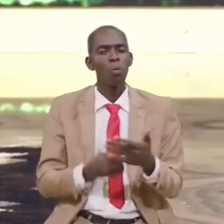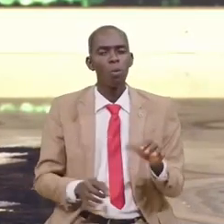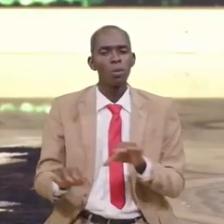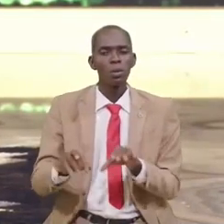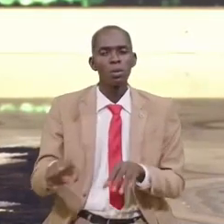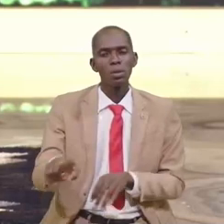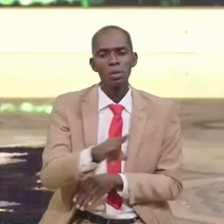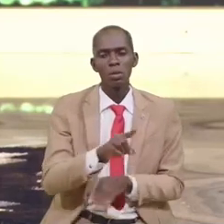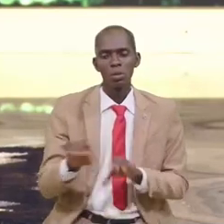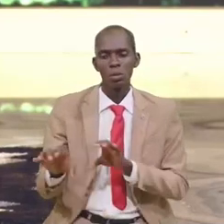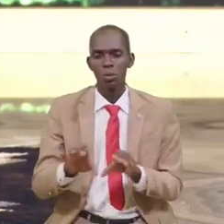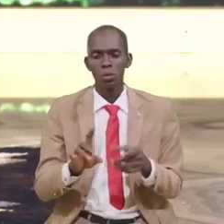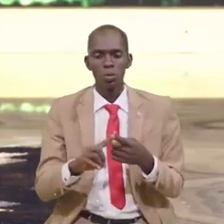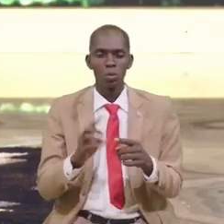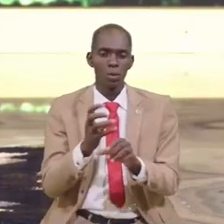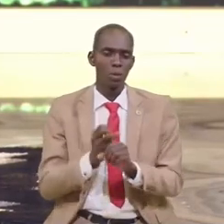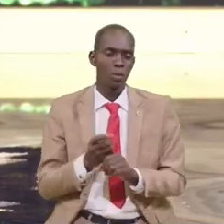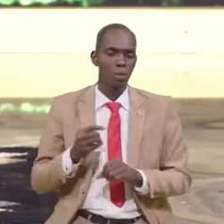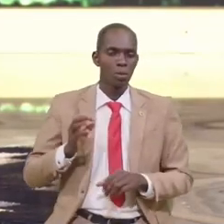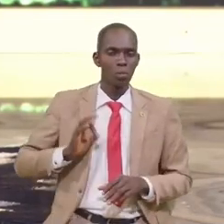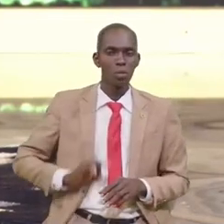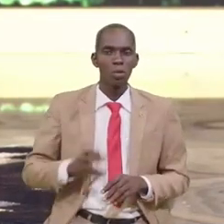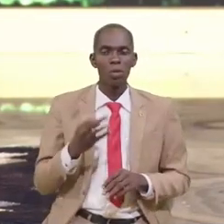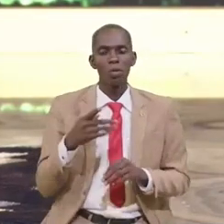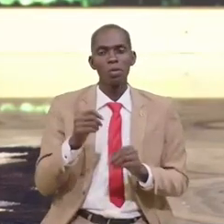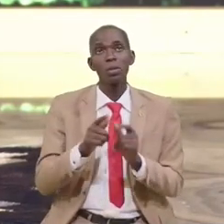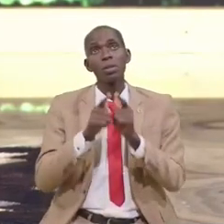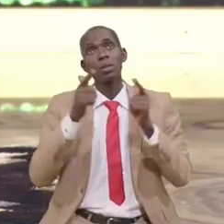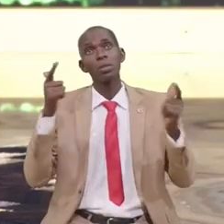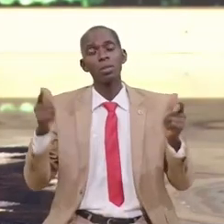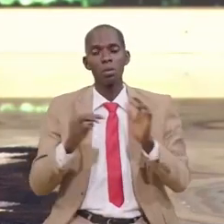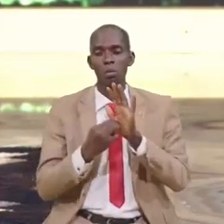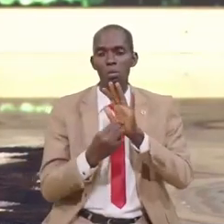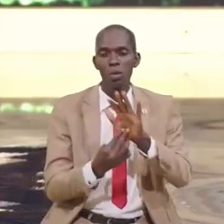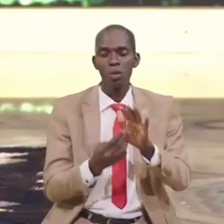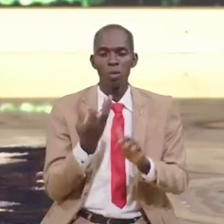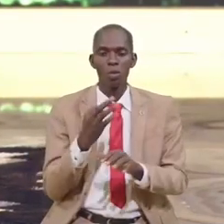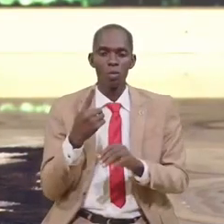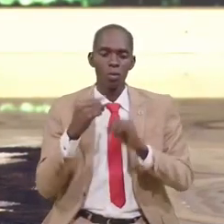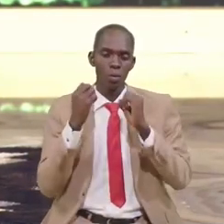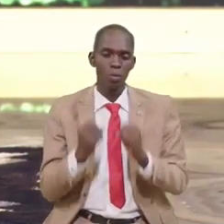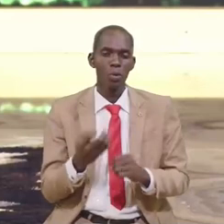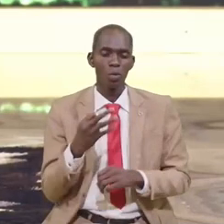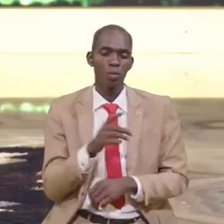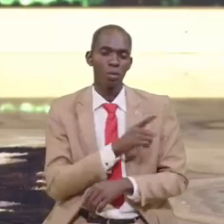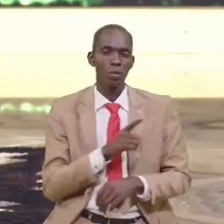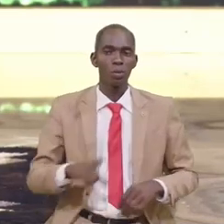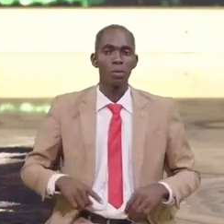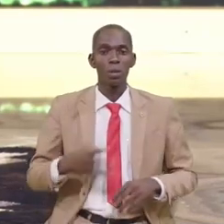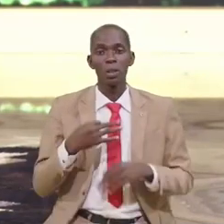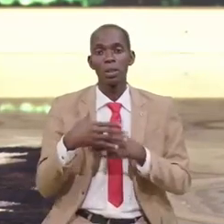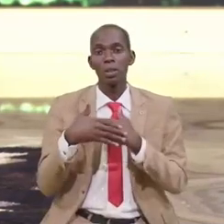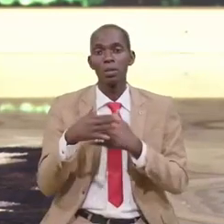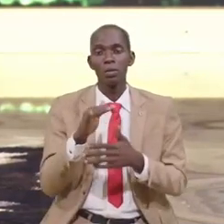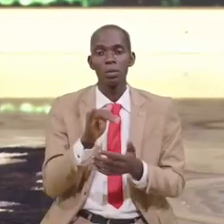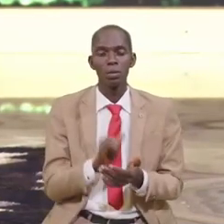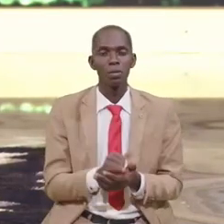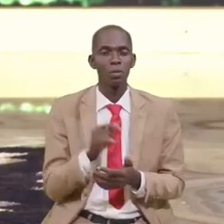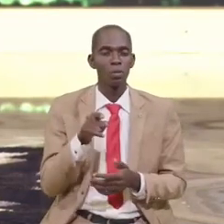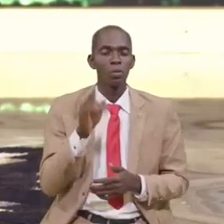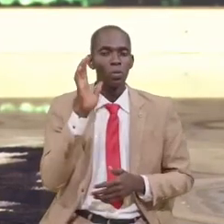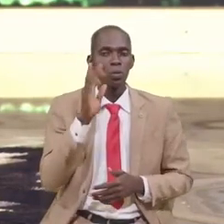des bénéficiaires de la grande manifestation de la puissance du Seigneur? Et après cela, nous allons